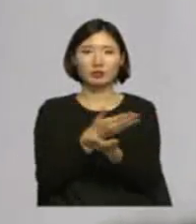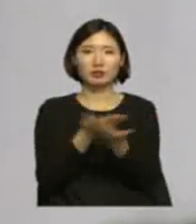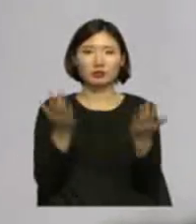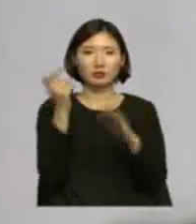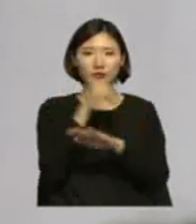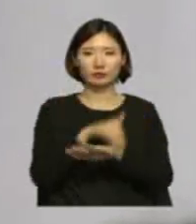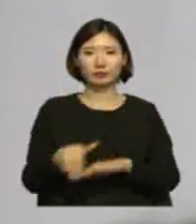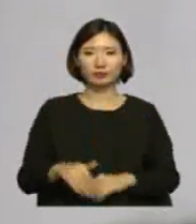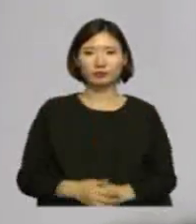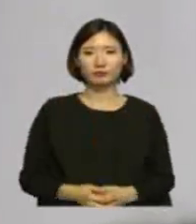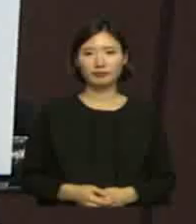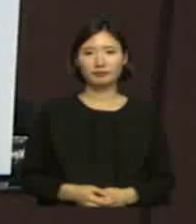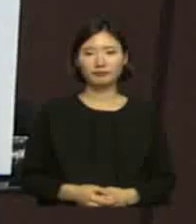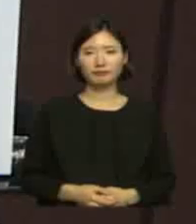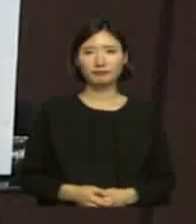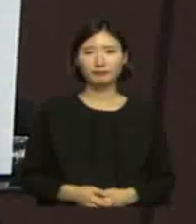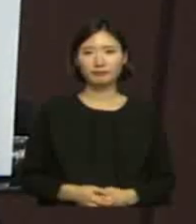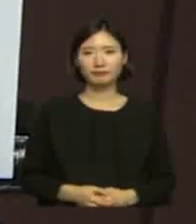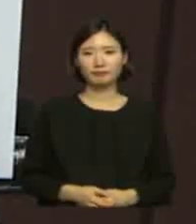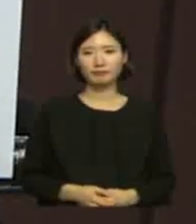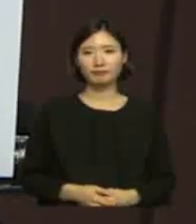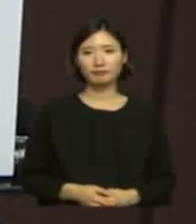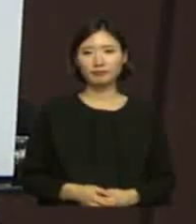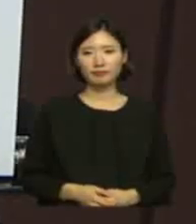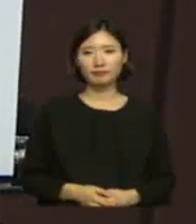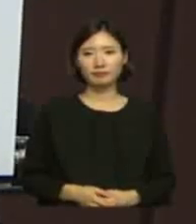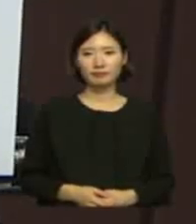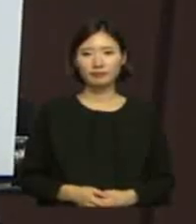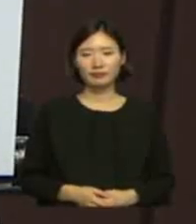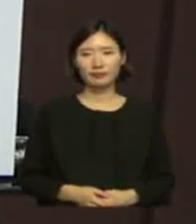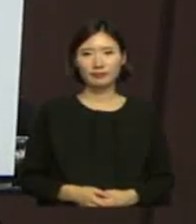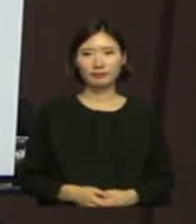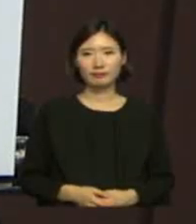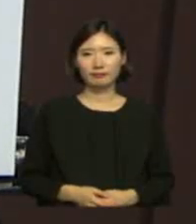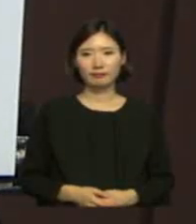계획입니다. 딜라이브 서울경제 케이블 TV 이혜지입니다.